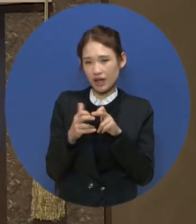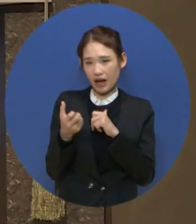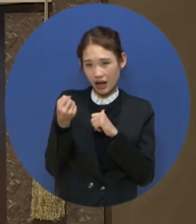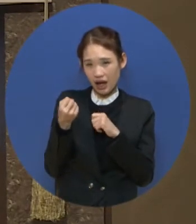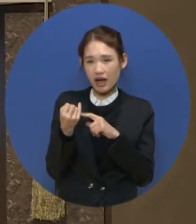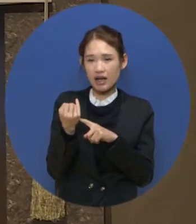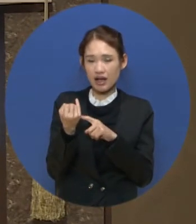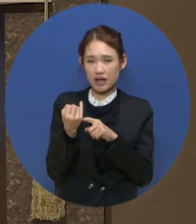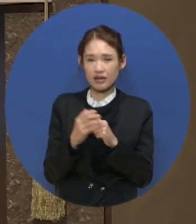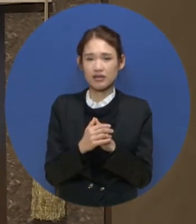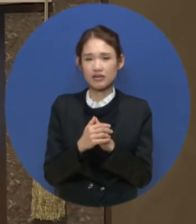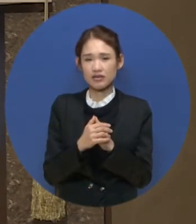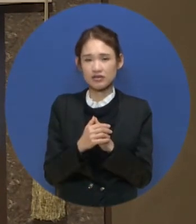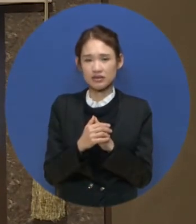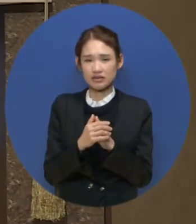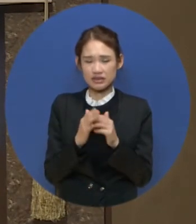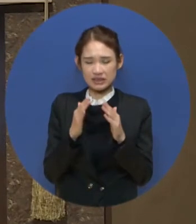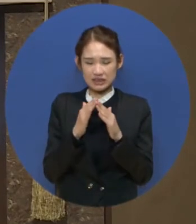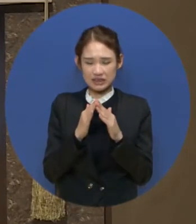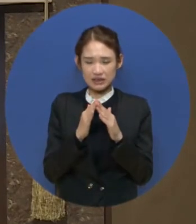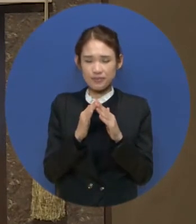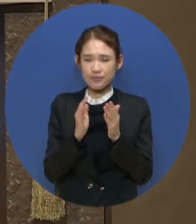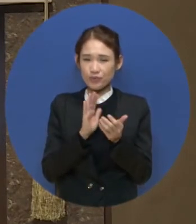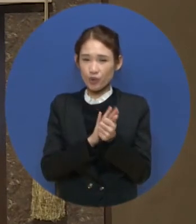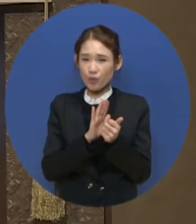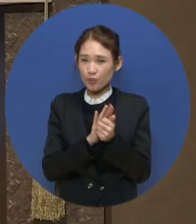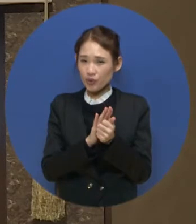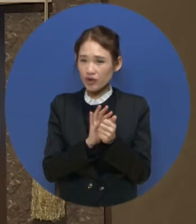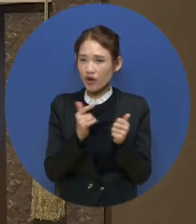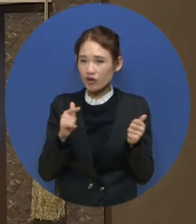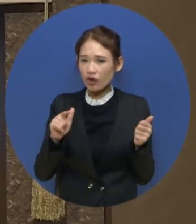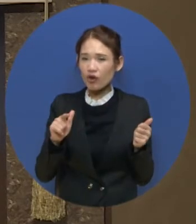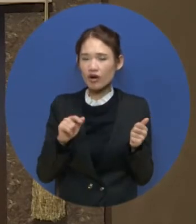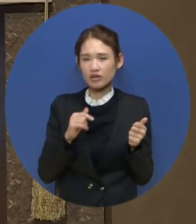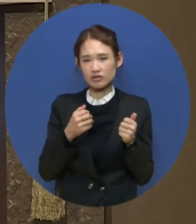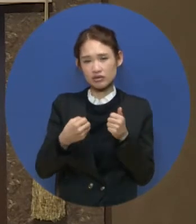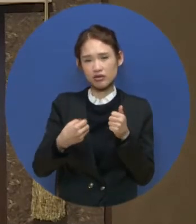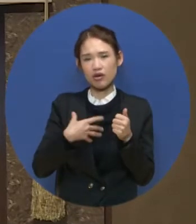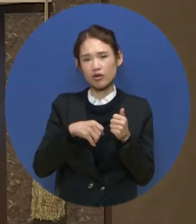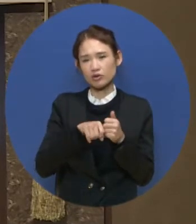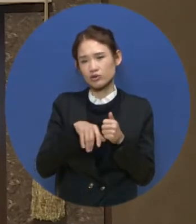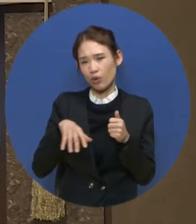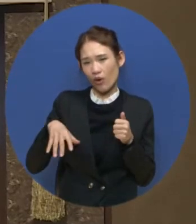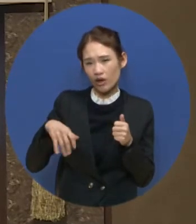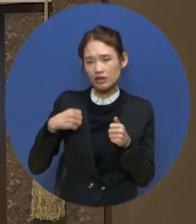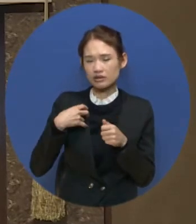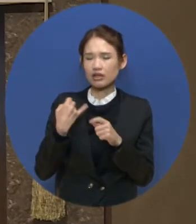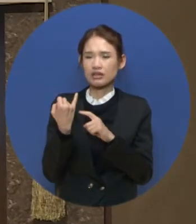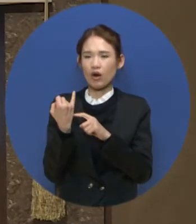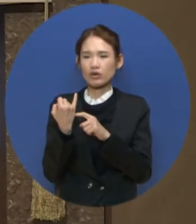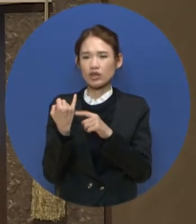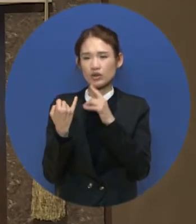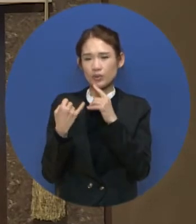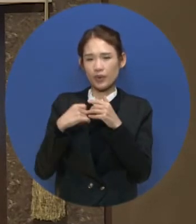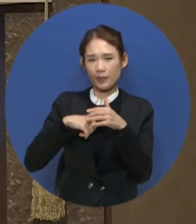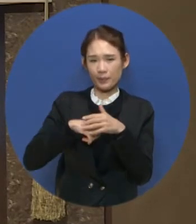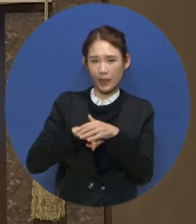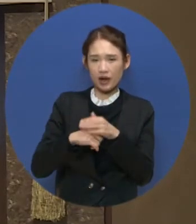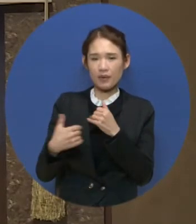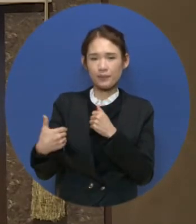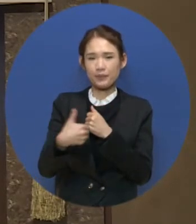그런 가사의 지원이라든지 이런 거로부터 소외되고 그냥 오로지 여성으로서 그걸 다 받아야 되는 부분들도